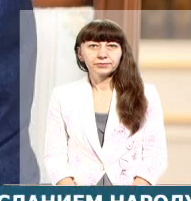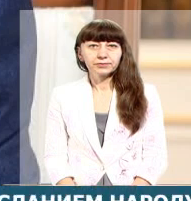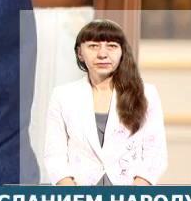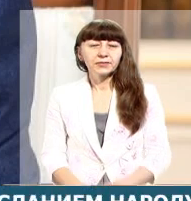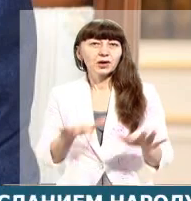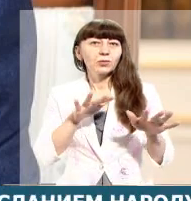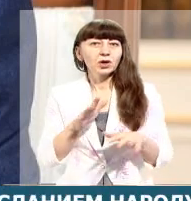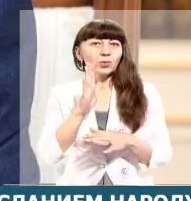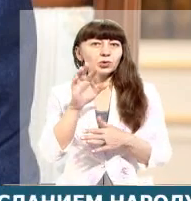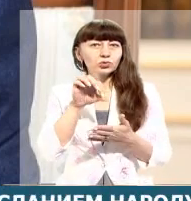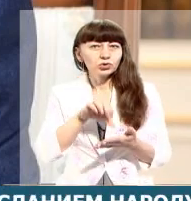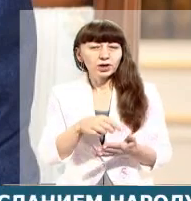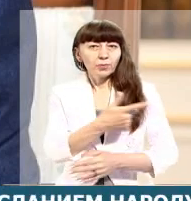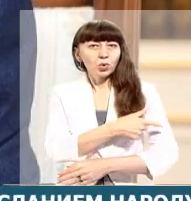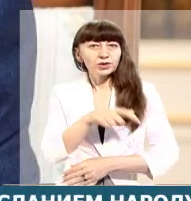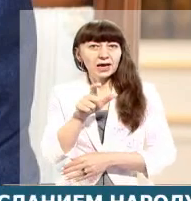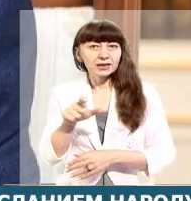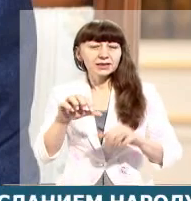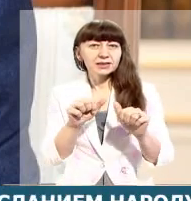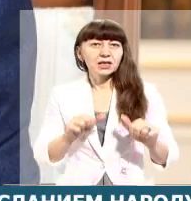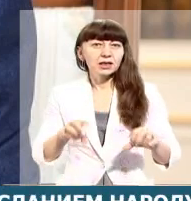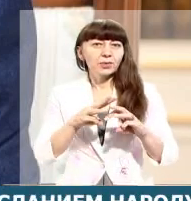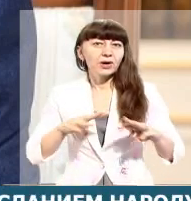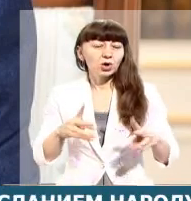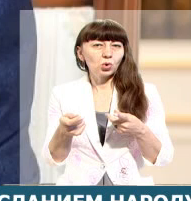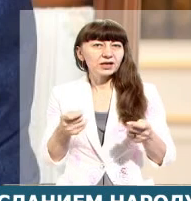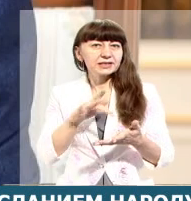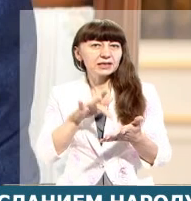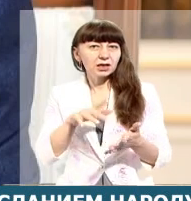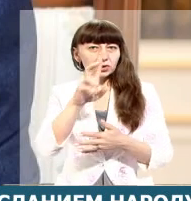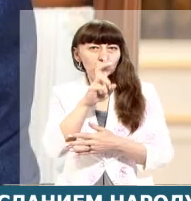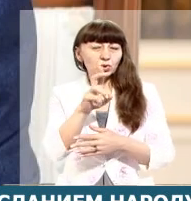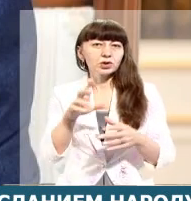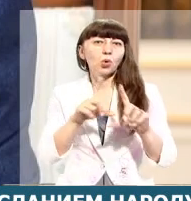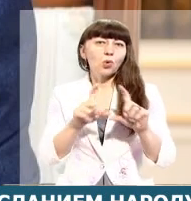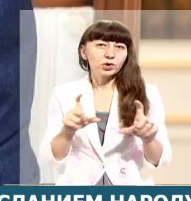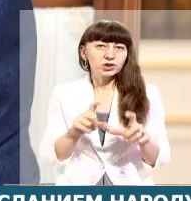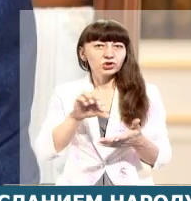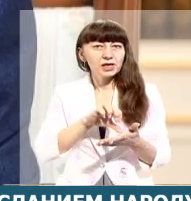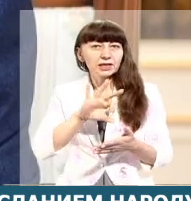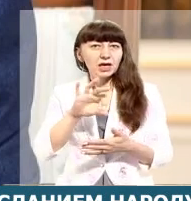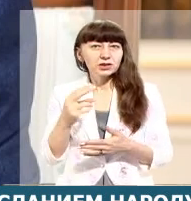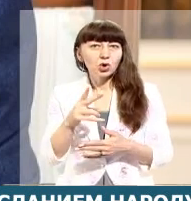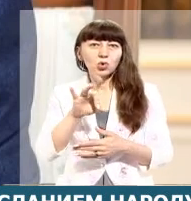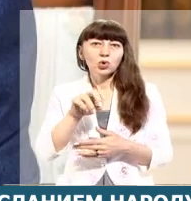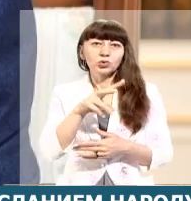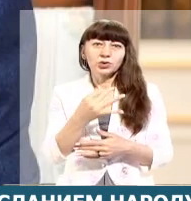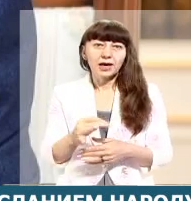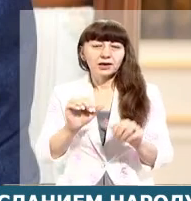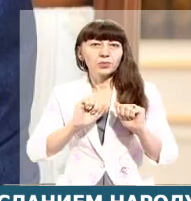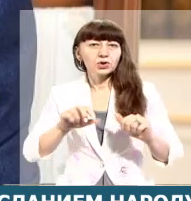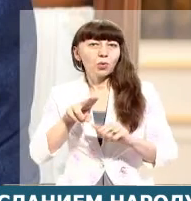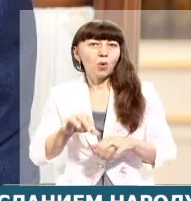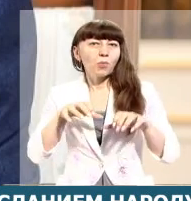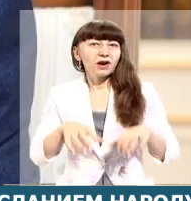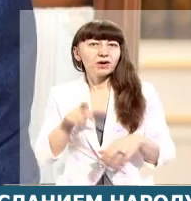В мероприятии примут участие депутаты Сената и Мажилиса, руководители центральных государственных органов, члены Национального курултая, Комиссии по